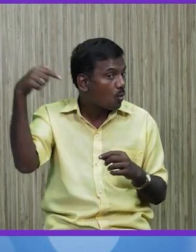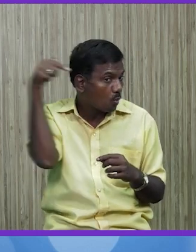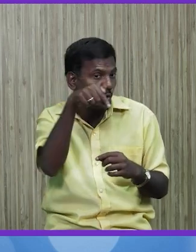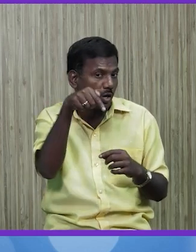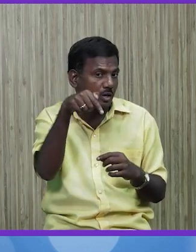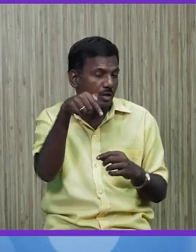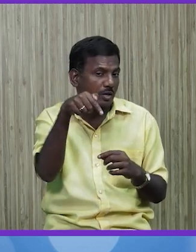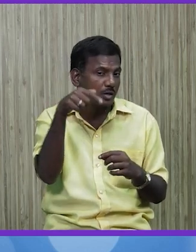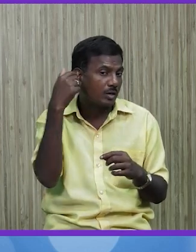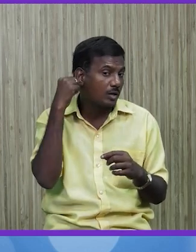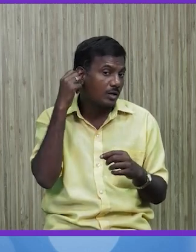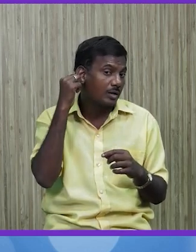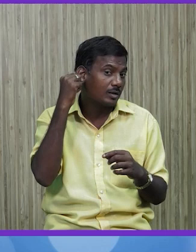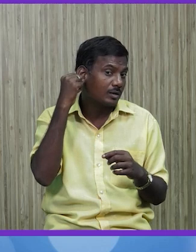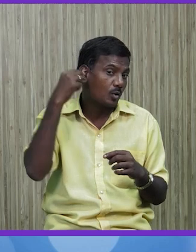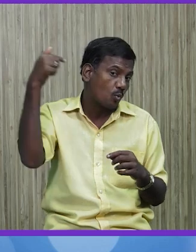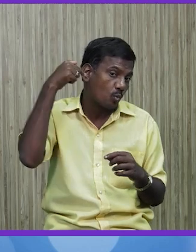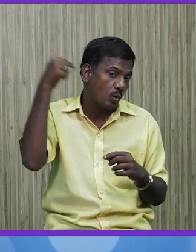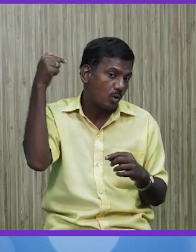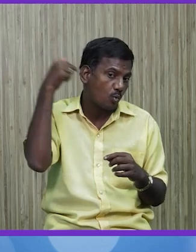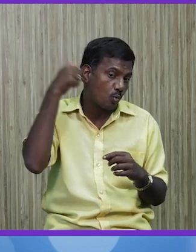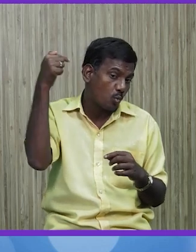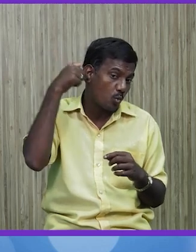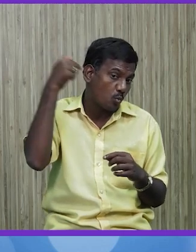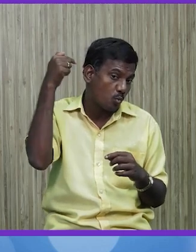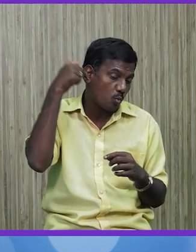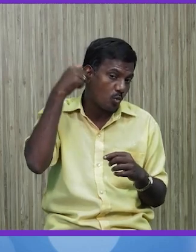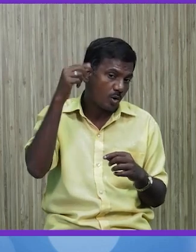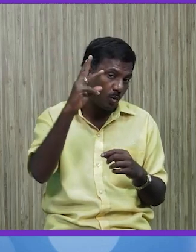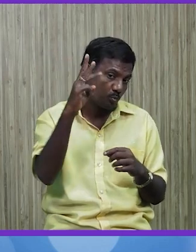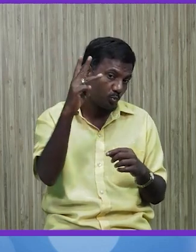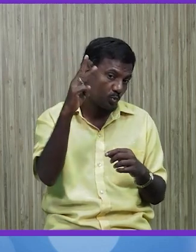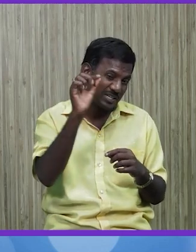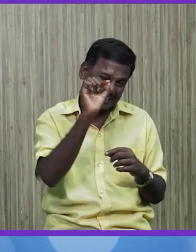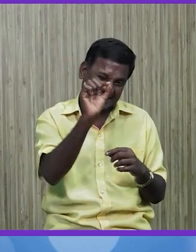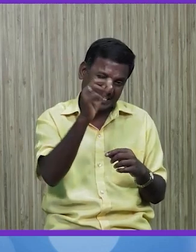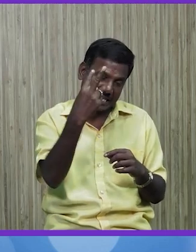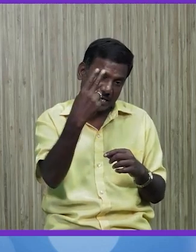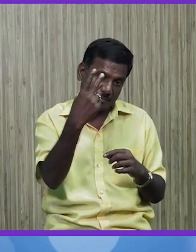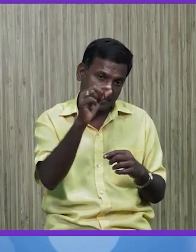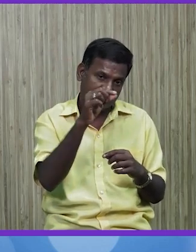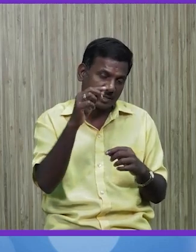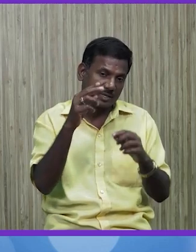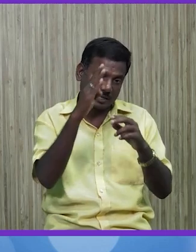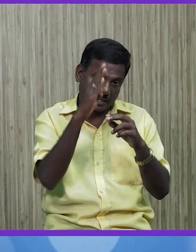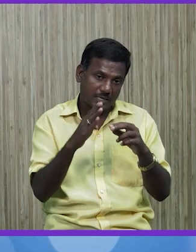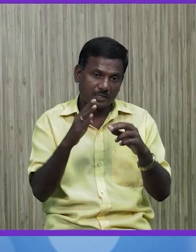இருக்கOOKcloudயCola அது உthest affordable செவில் உல் இருக்க்கூடிய bever நடு செவில் இருக்கூடிய Cambridge